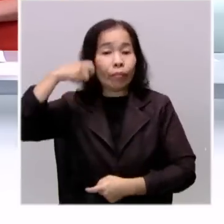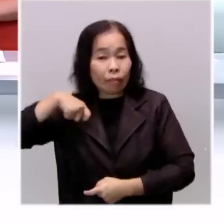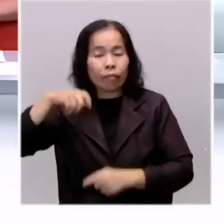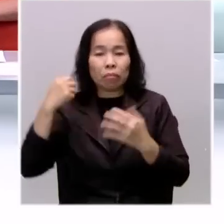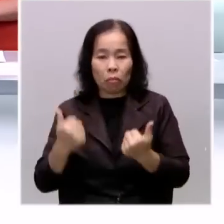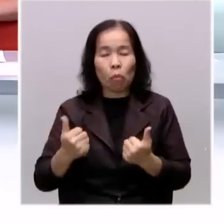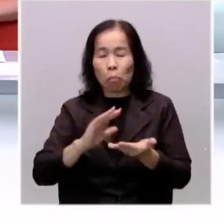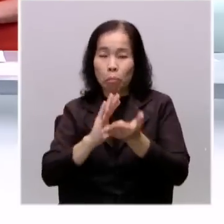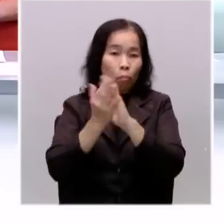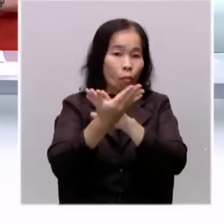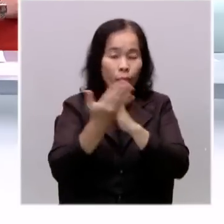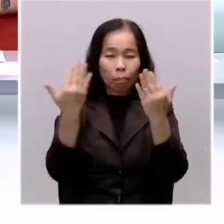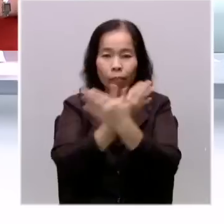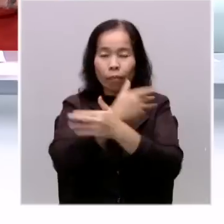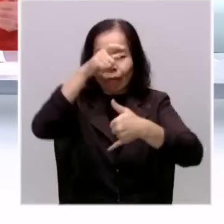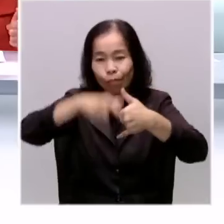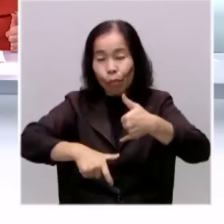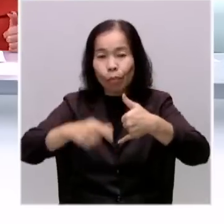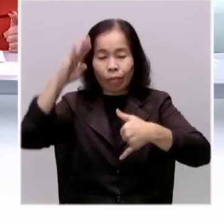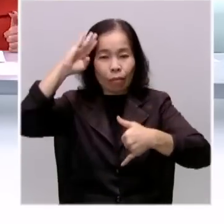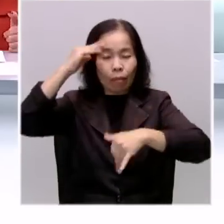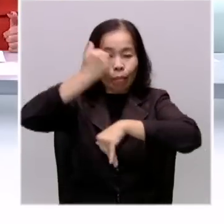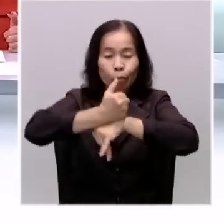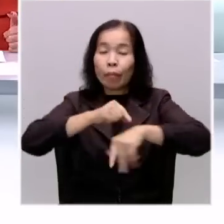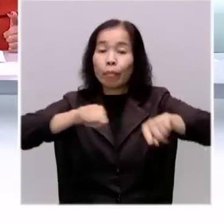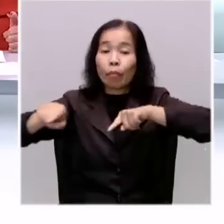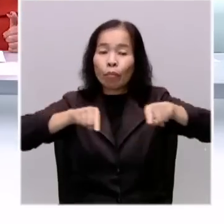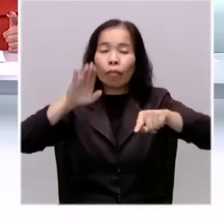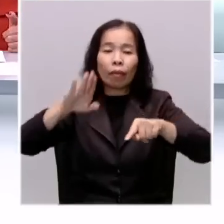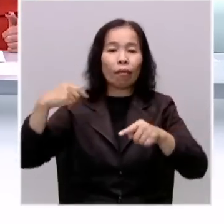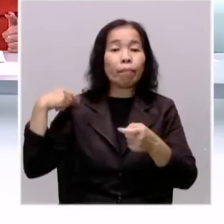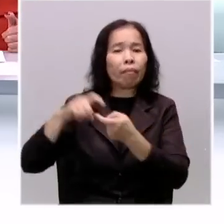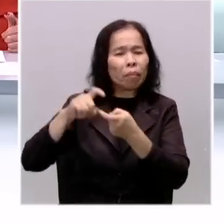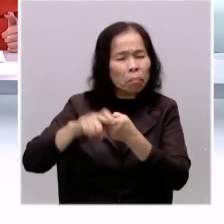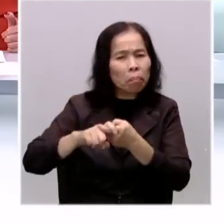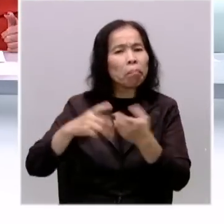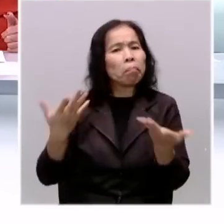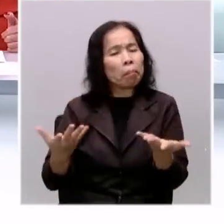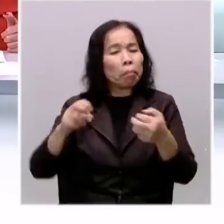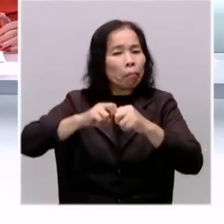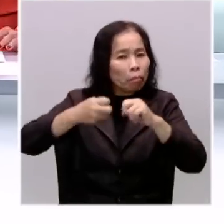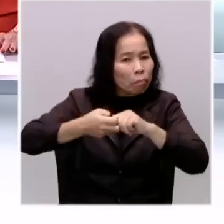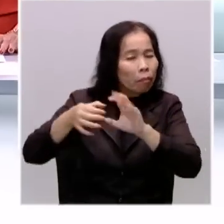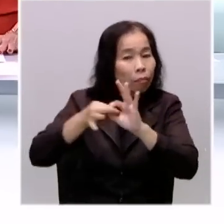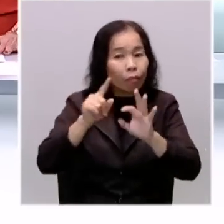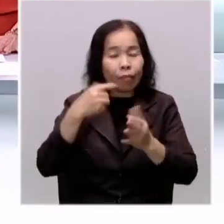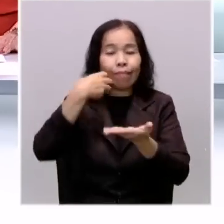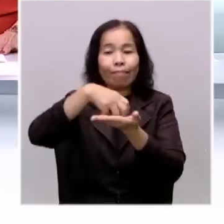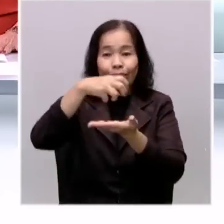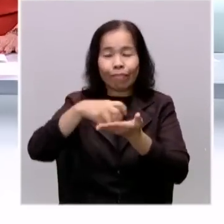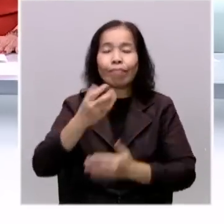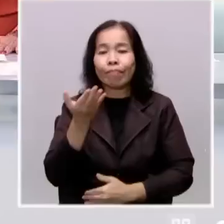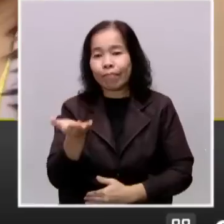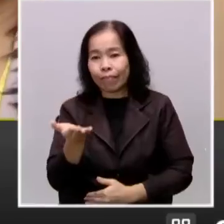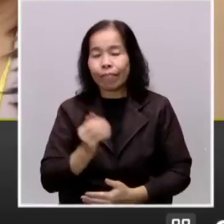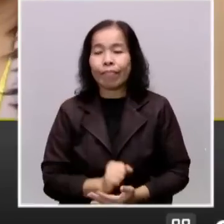แปลงครั้งสำคัญเกิดขึ้นเพราะว่ามีการเปลี่ยนตัวผู้บัญชาการรบนะคะสิ่งที่เกิดขึ้นจะส่งผลอะไรตามมาบ้างวันนี้ติดตามรายละเอียดพร้อมกันกับคุณมิก